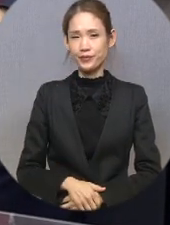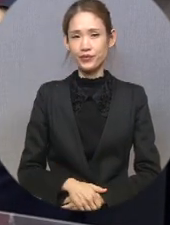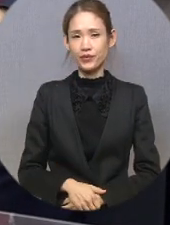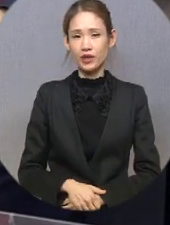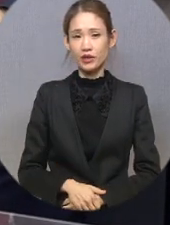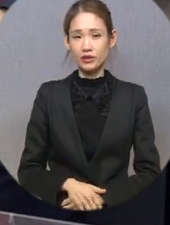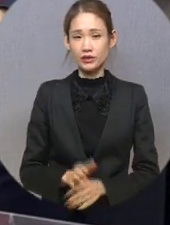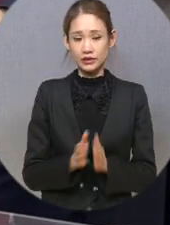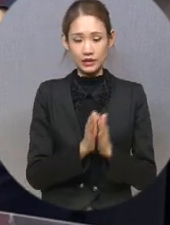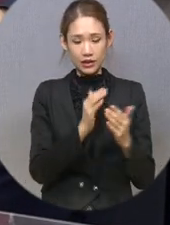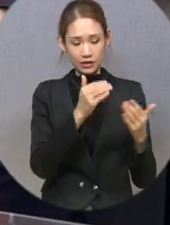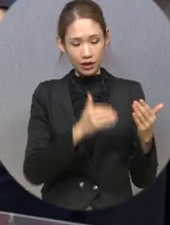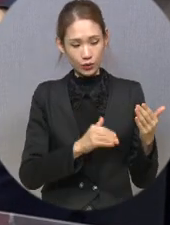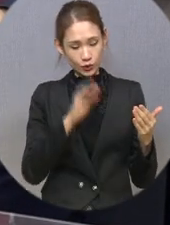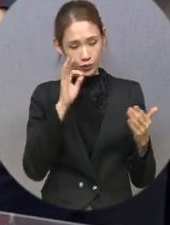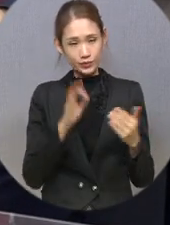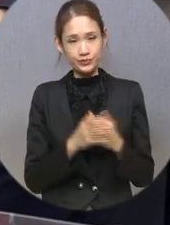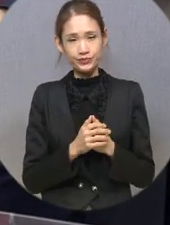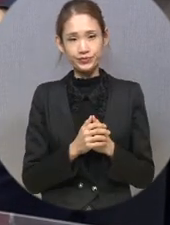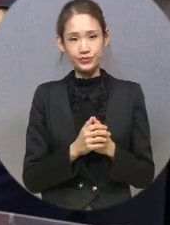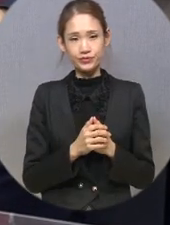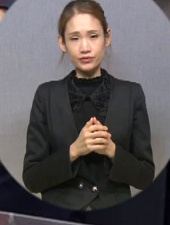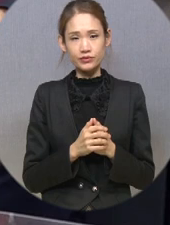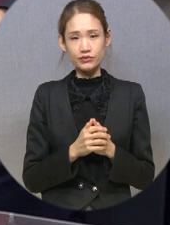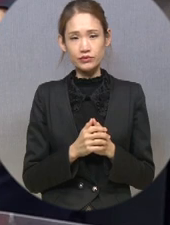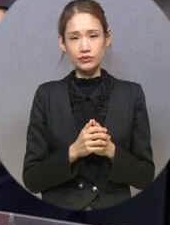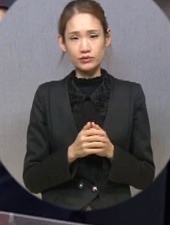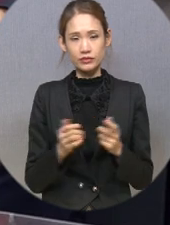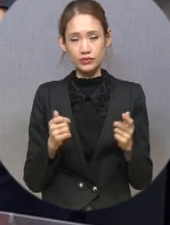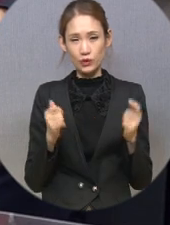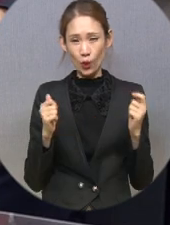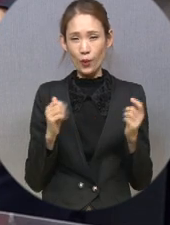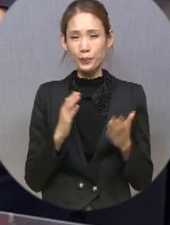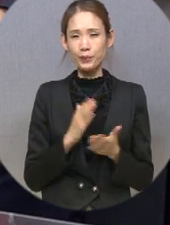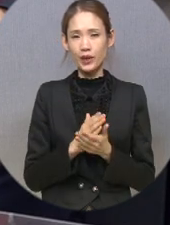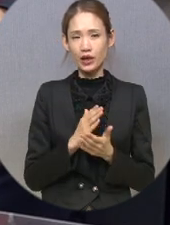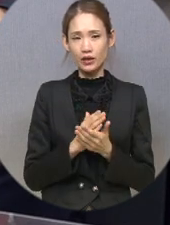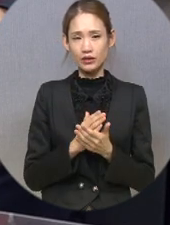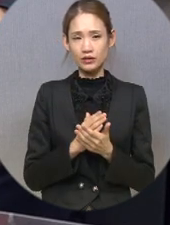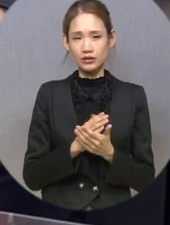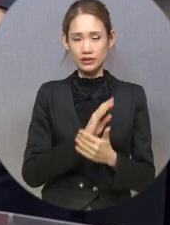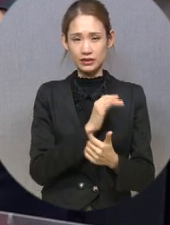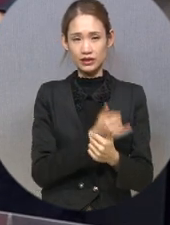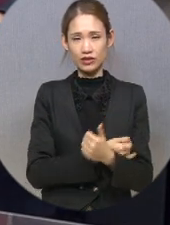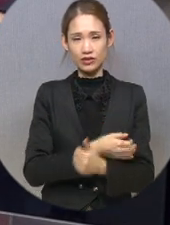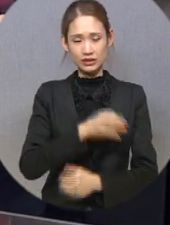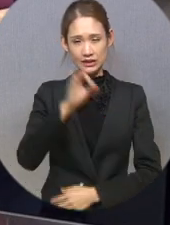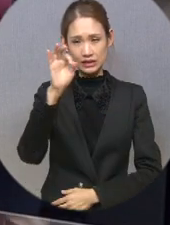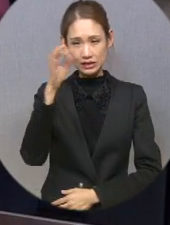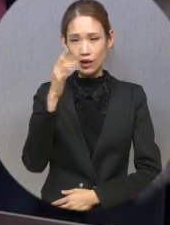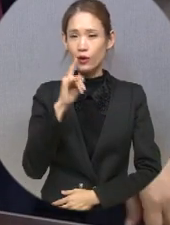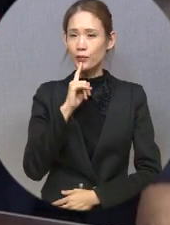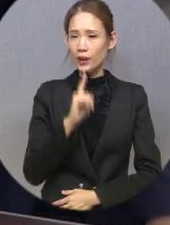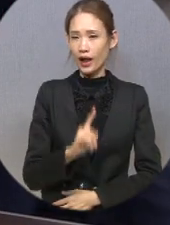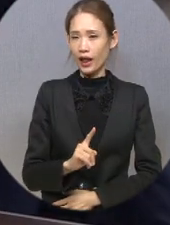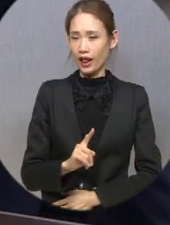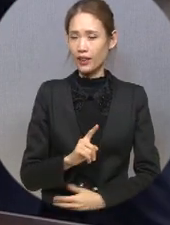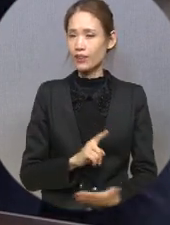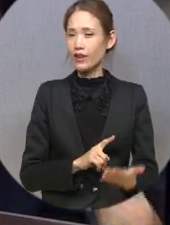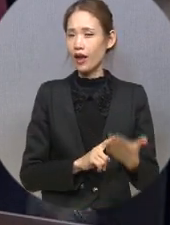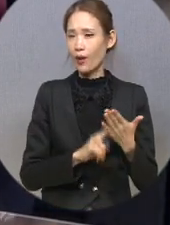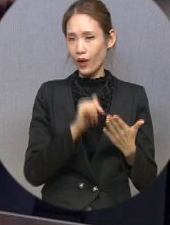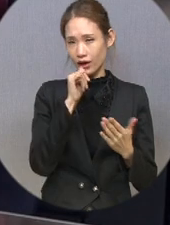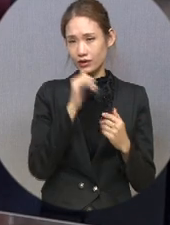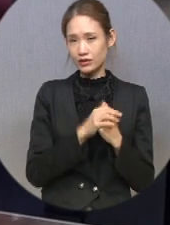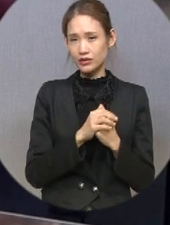이 책 내용에도 보니까 인류대 졸업장보다는 인성이 실력이다 이렇게 하셨어요. 예.